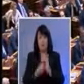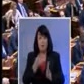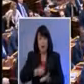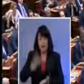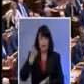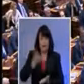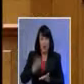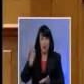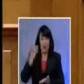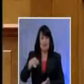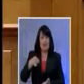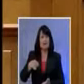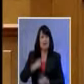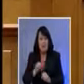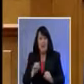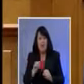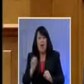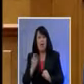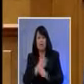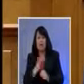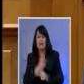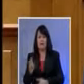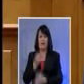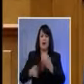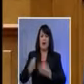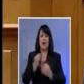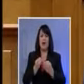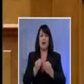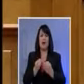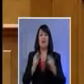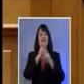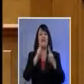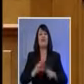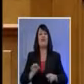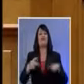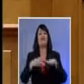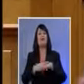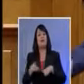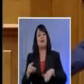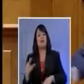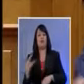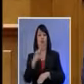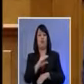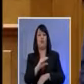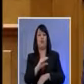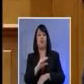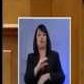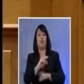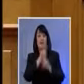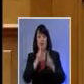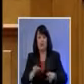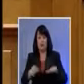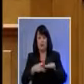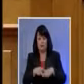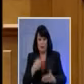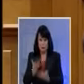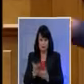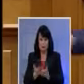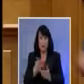αξιολόγησης, όταν είχατε βάλει όλα τα λεφτά στο Δούνου του. Όταν το Δούνου του ζητούσε επιπλέον